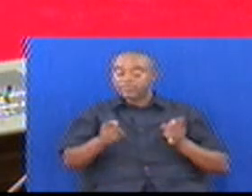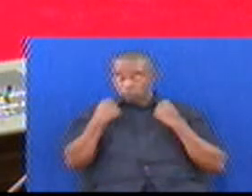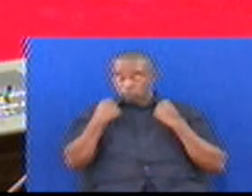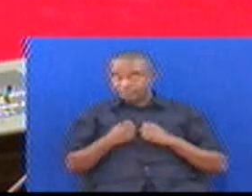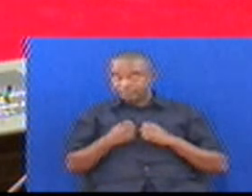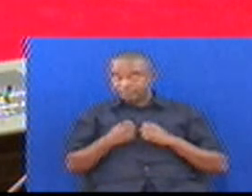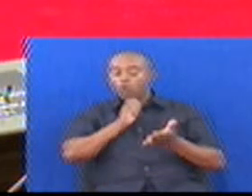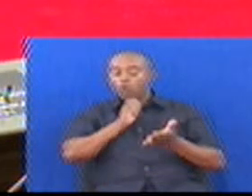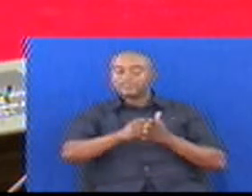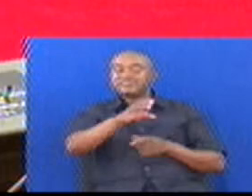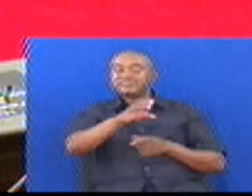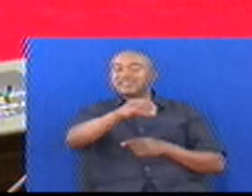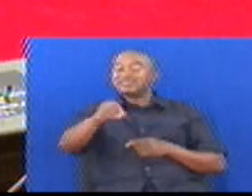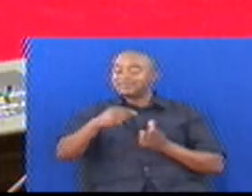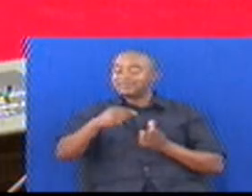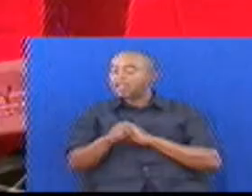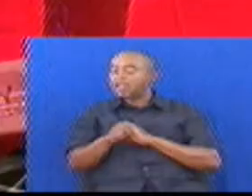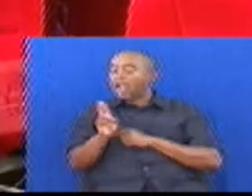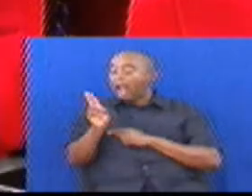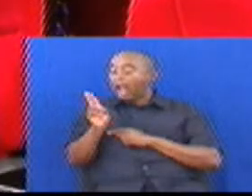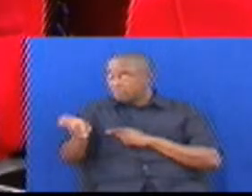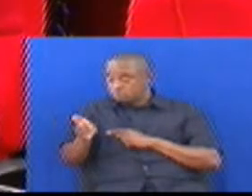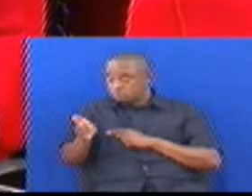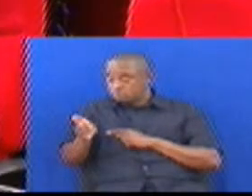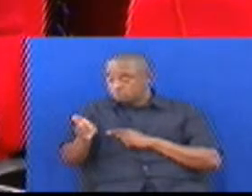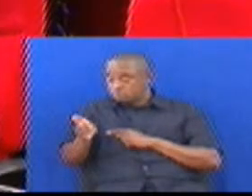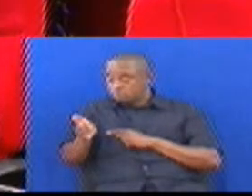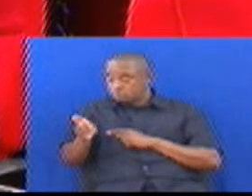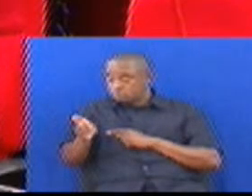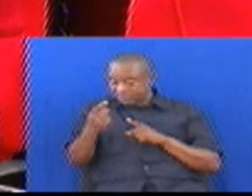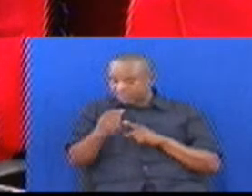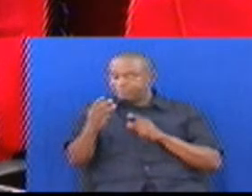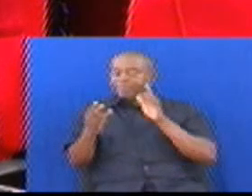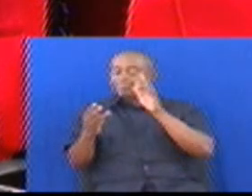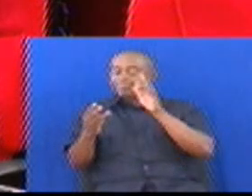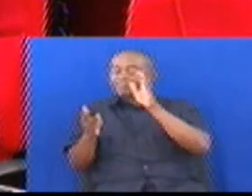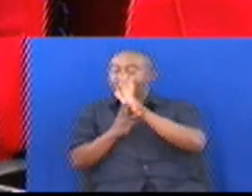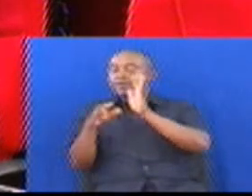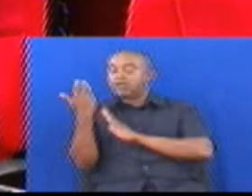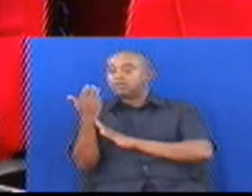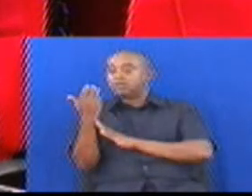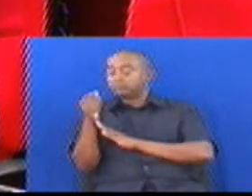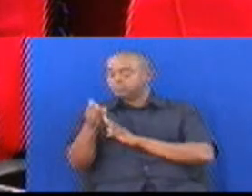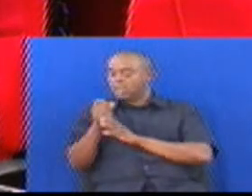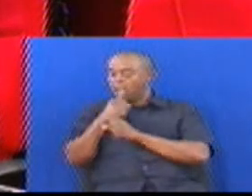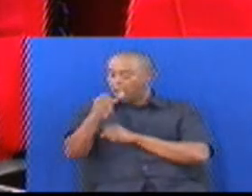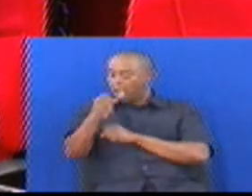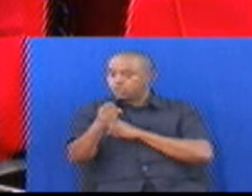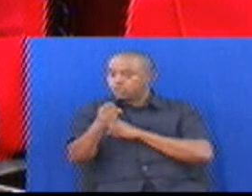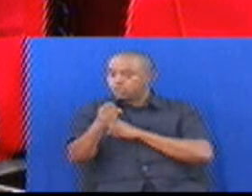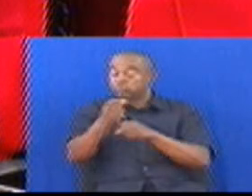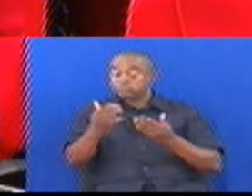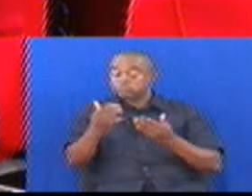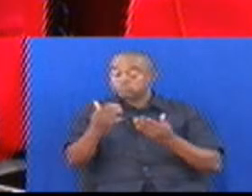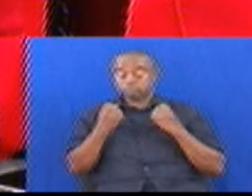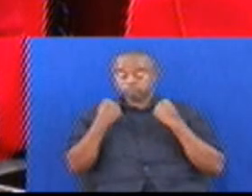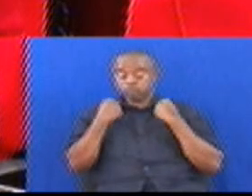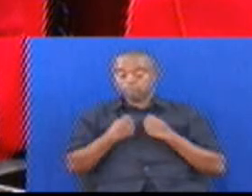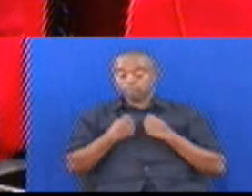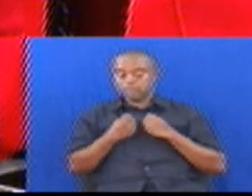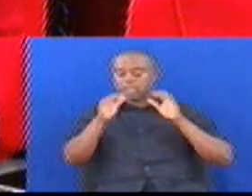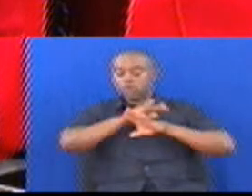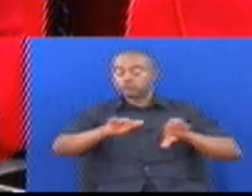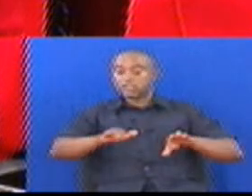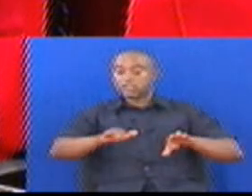za ardhi za halmashauri 185. Hatua hizi zimeimarisha usalama wa milki na